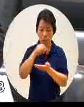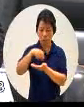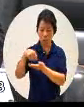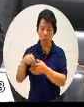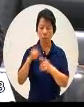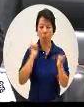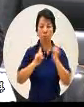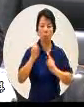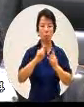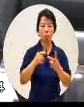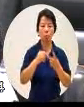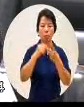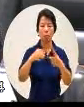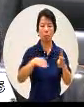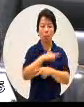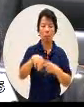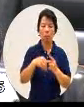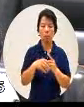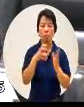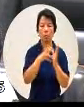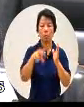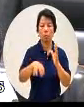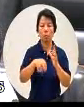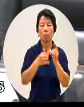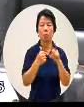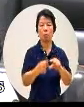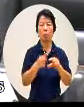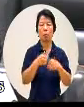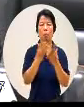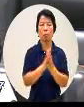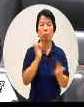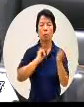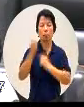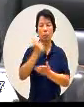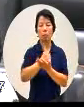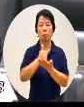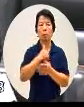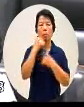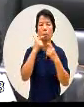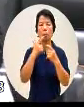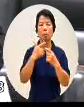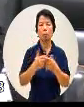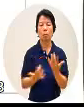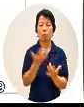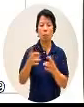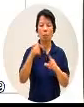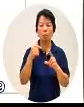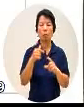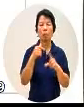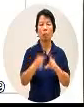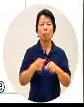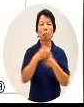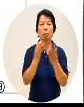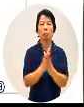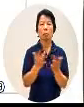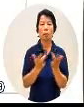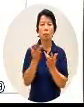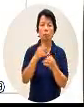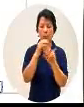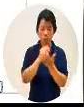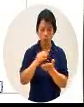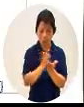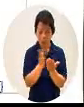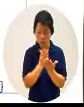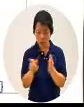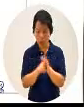經濟示範區就是自由貿易港區的產業服務科我翻了一下